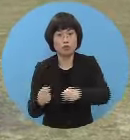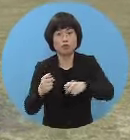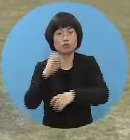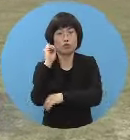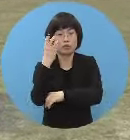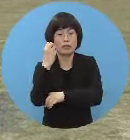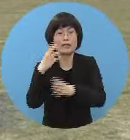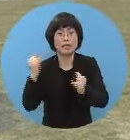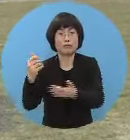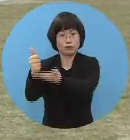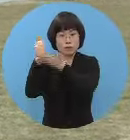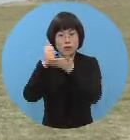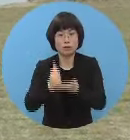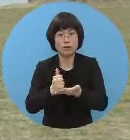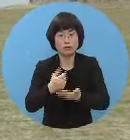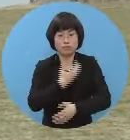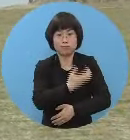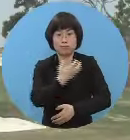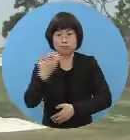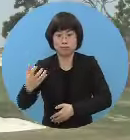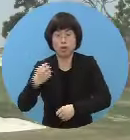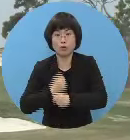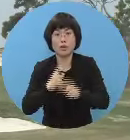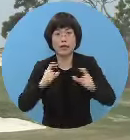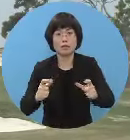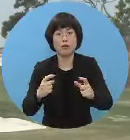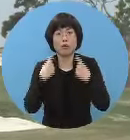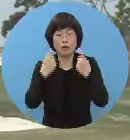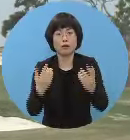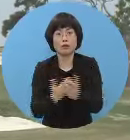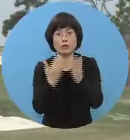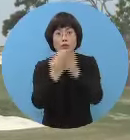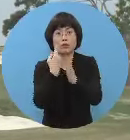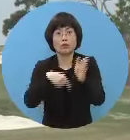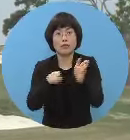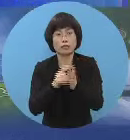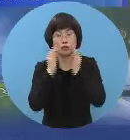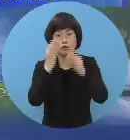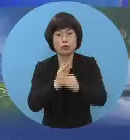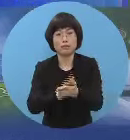관계자 초청 팬투어를 실시하는 등 지역 관광 활성화에 힘을 쏟고 있습니다.